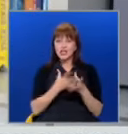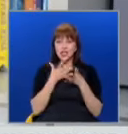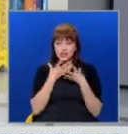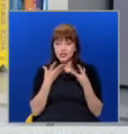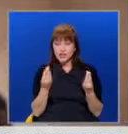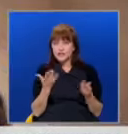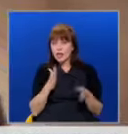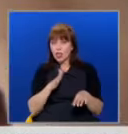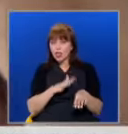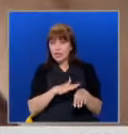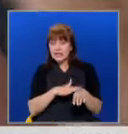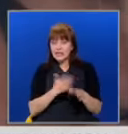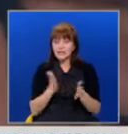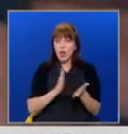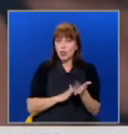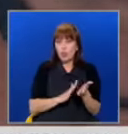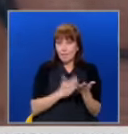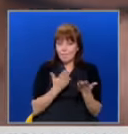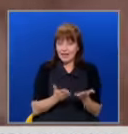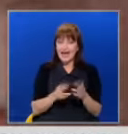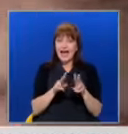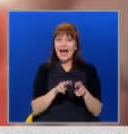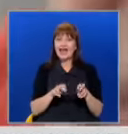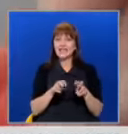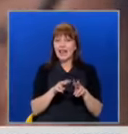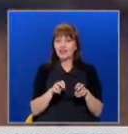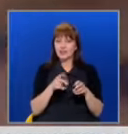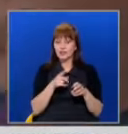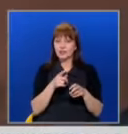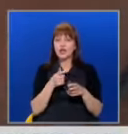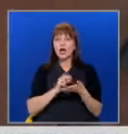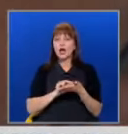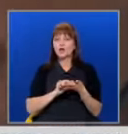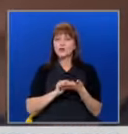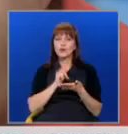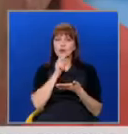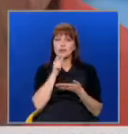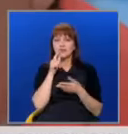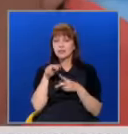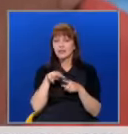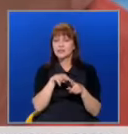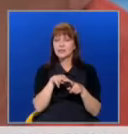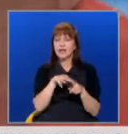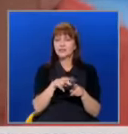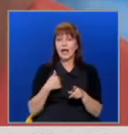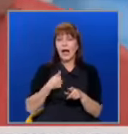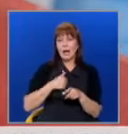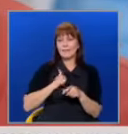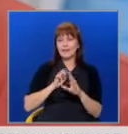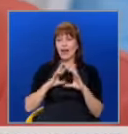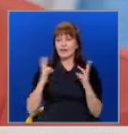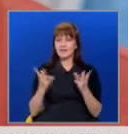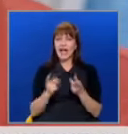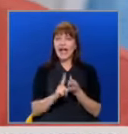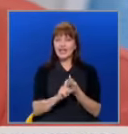веществени доказателства. Разследващият журналист Йово Николов следи от години фигурата на Красимир Каменов в криминалния свят. По думите му,